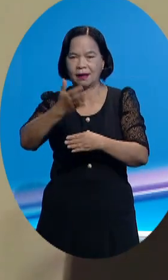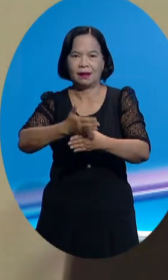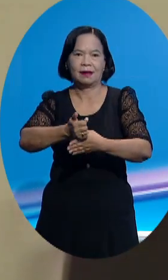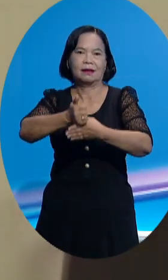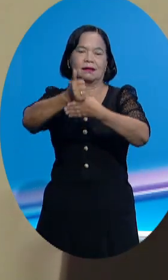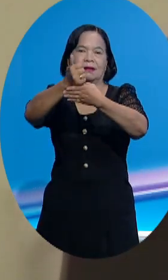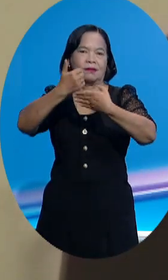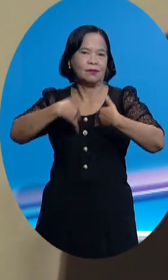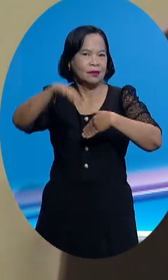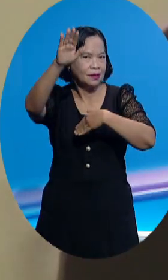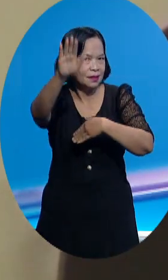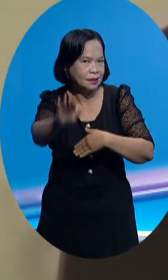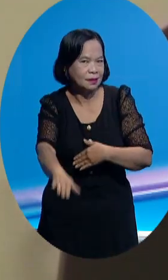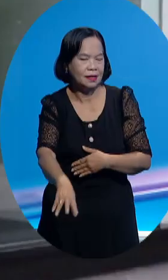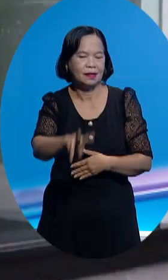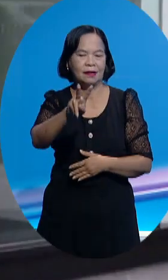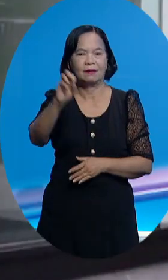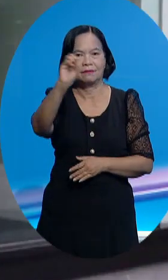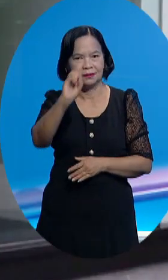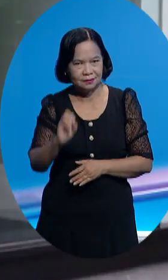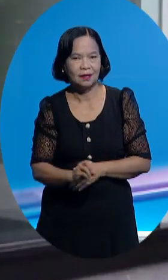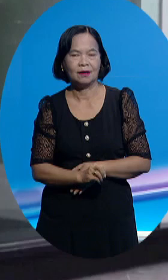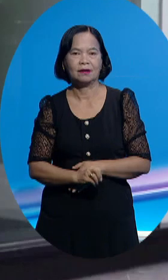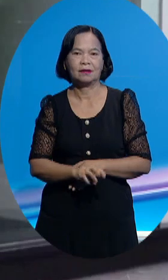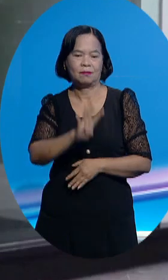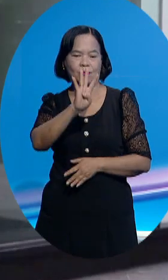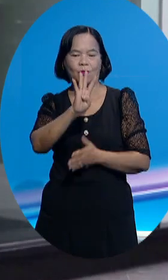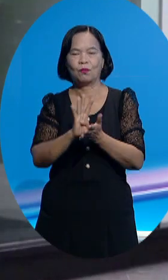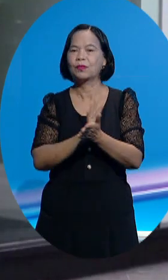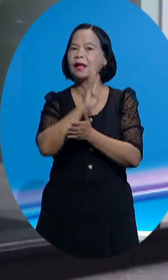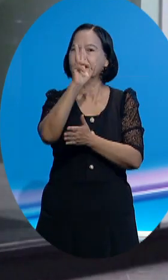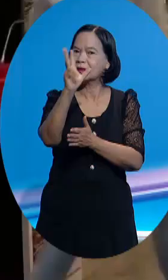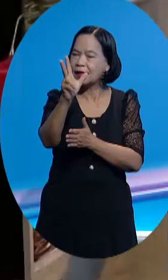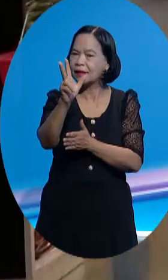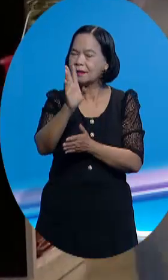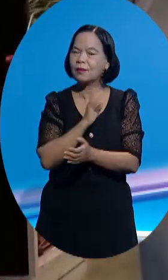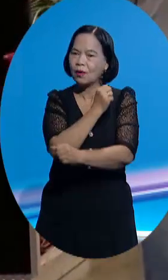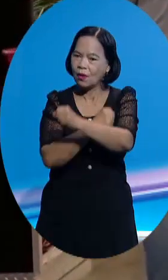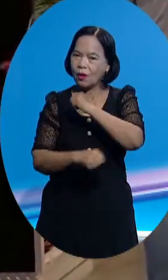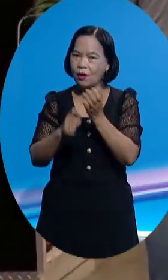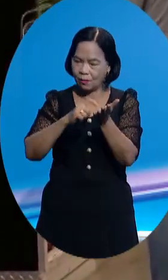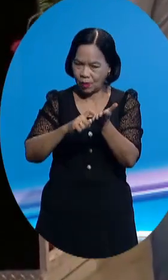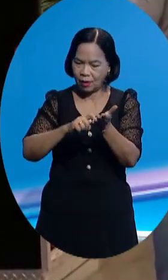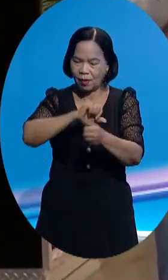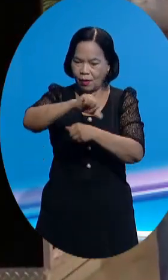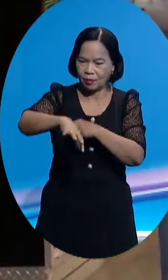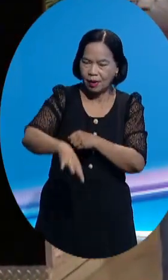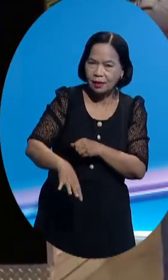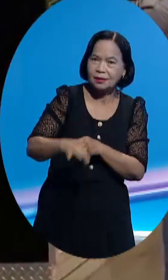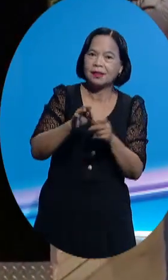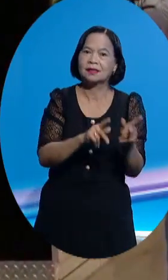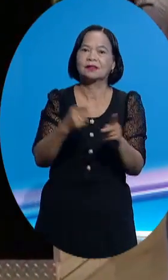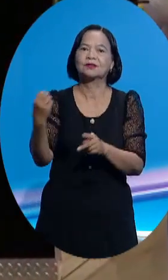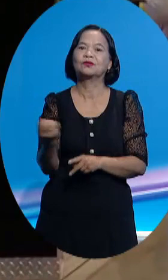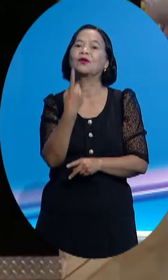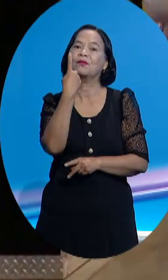đưa lạm phát giảm xuống mức mục tiêu 2%. Hôm 4 tháng 8, báo cáo việc làm của Bộ Lao động Mỹ cho thấy hoạt động tuyển dụng tại nền kinh tế số